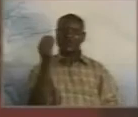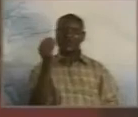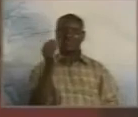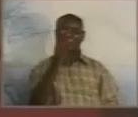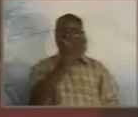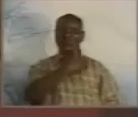ambo